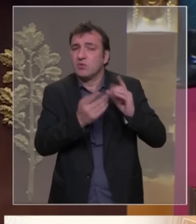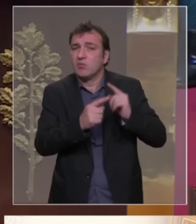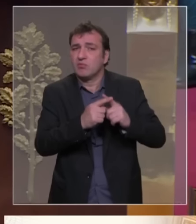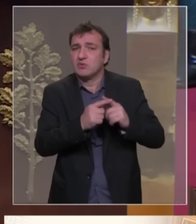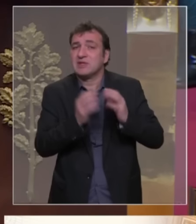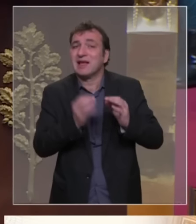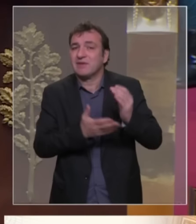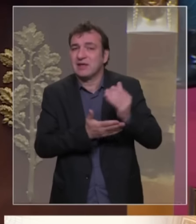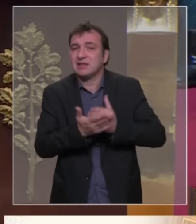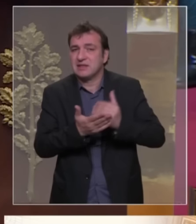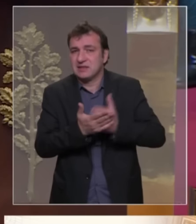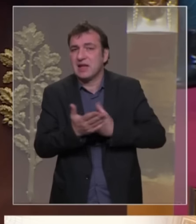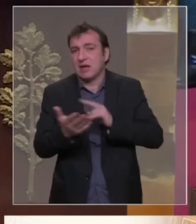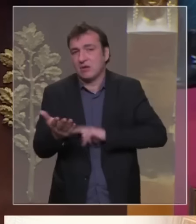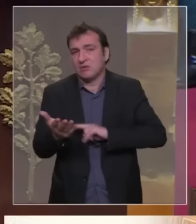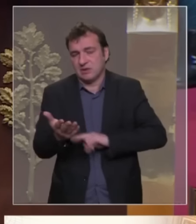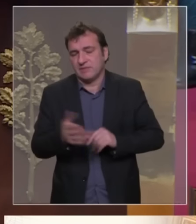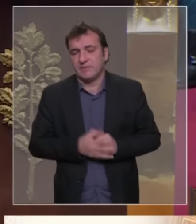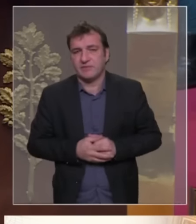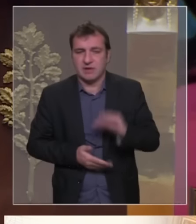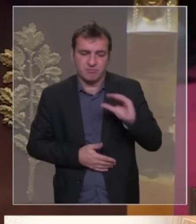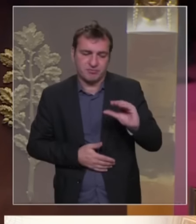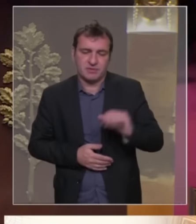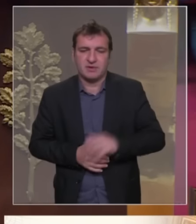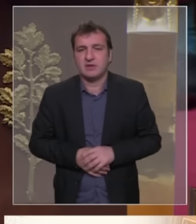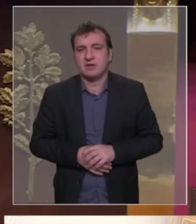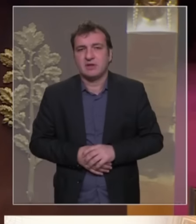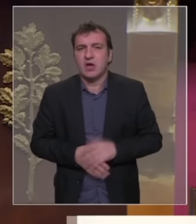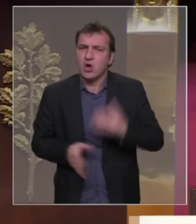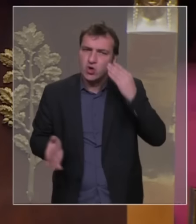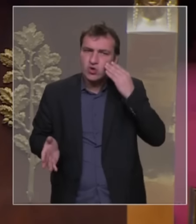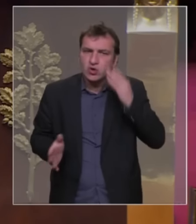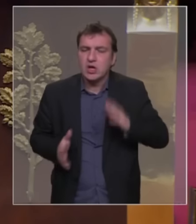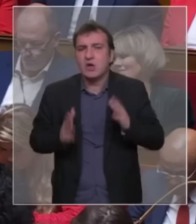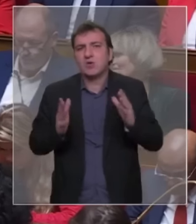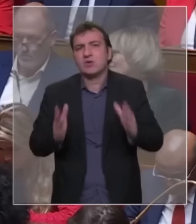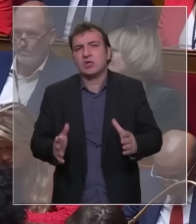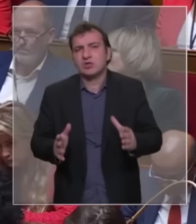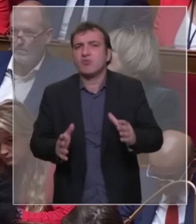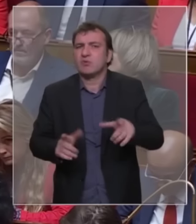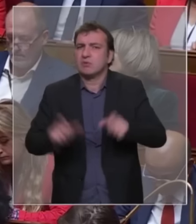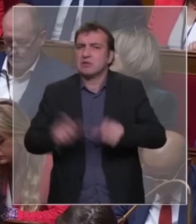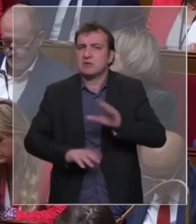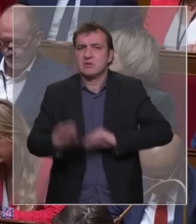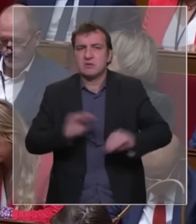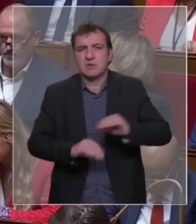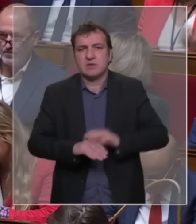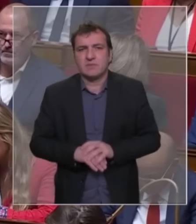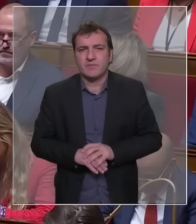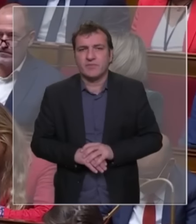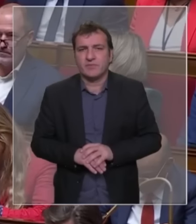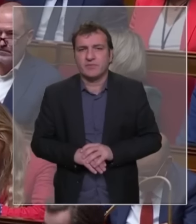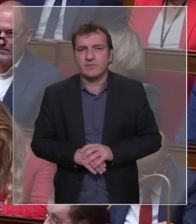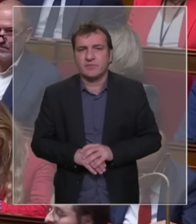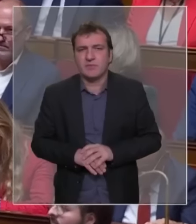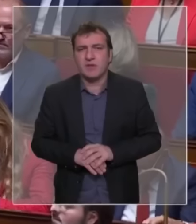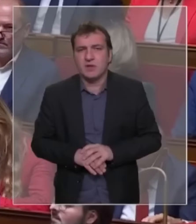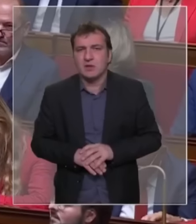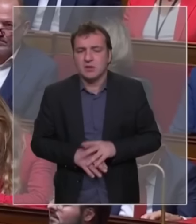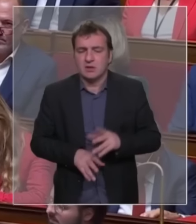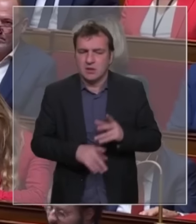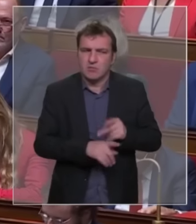rémunération et retraite. Je connais l'engagement des soignants et en particulier des médecins